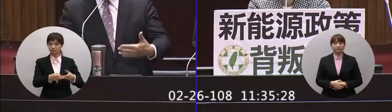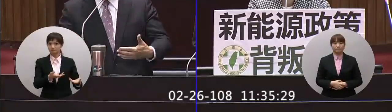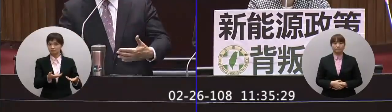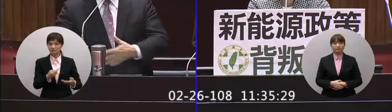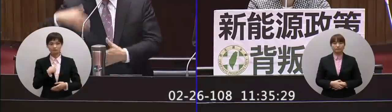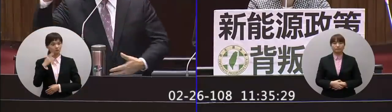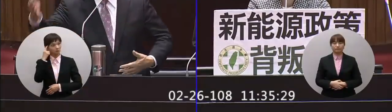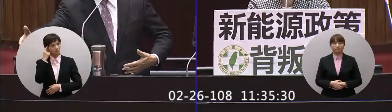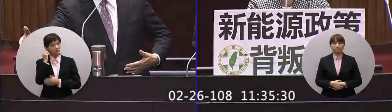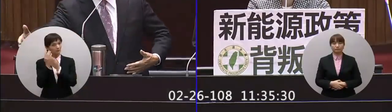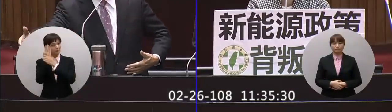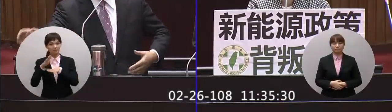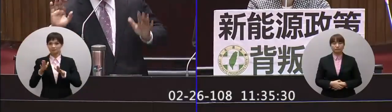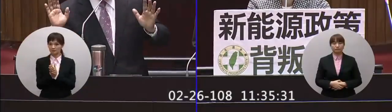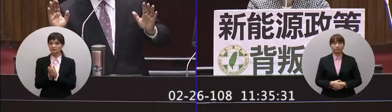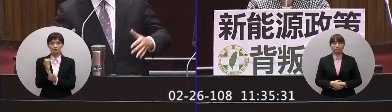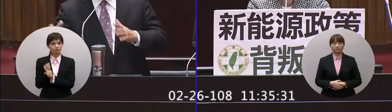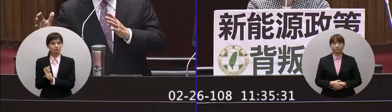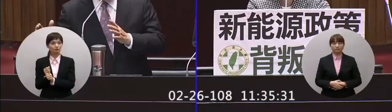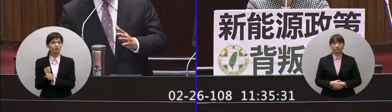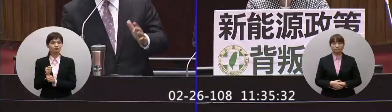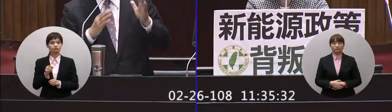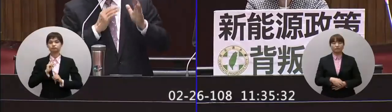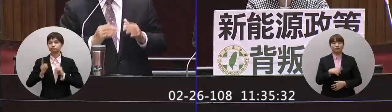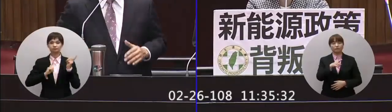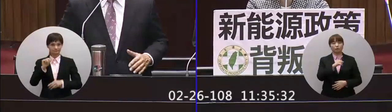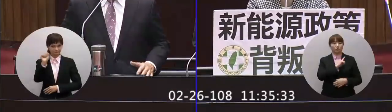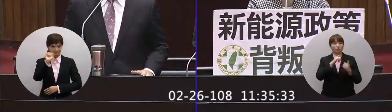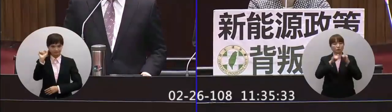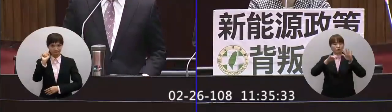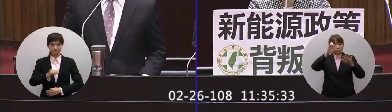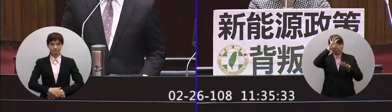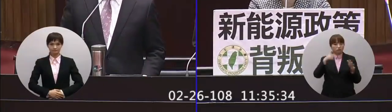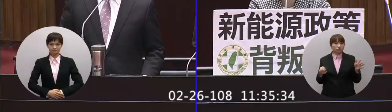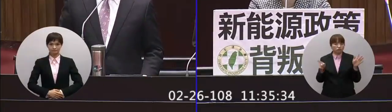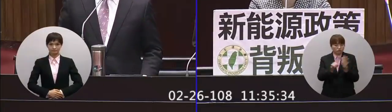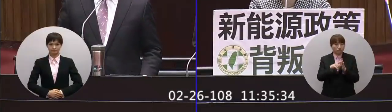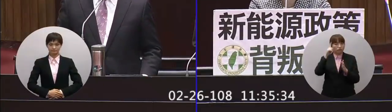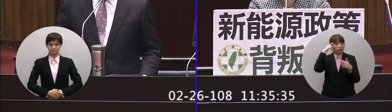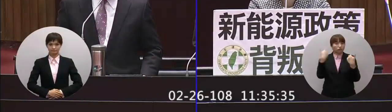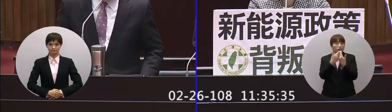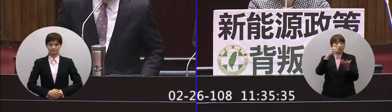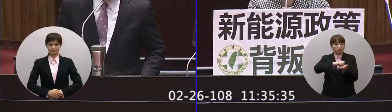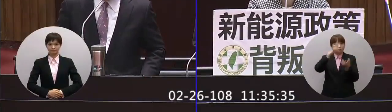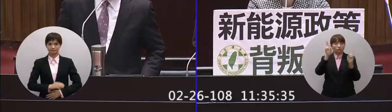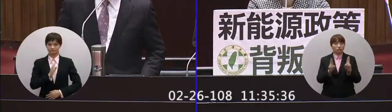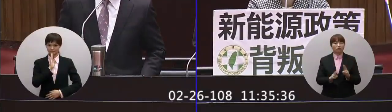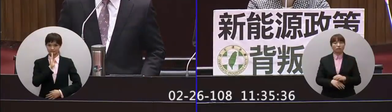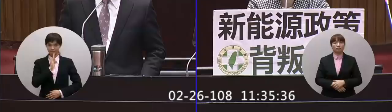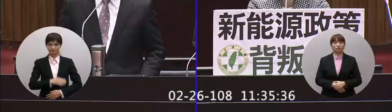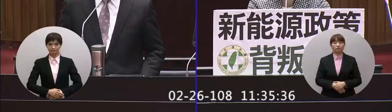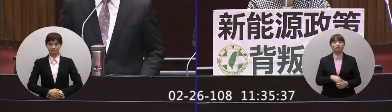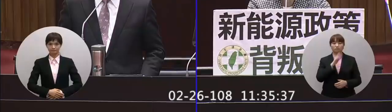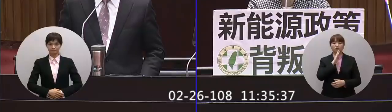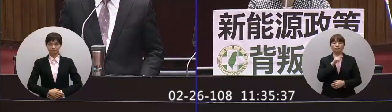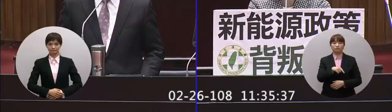己想到怎样就马上怎样，不是。 你不是说这是民进党自始至终都反对核能吗？ 不错。